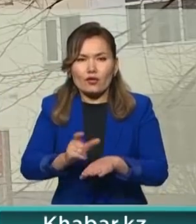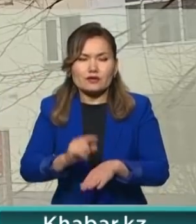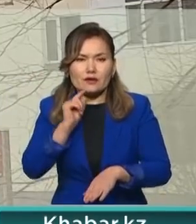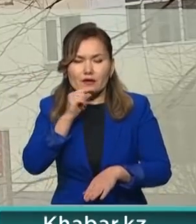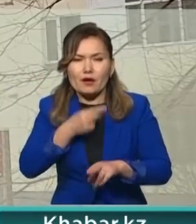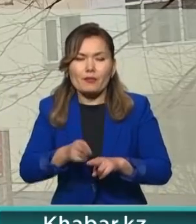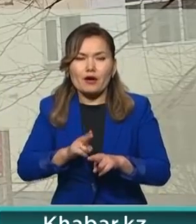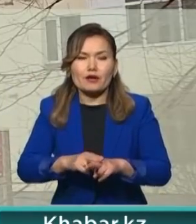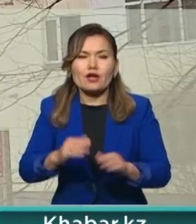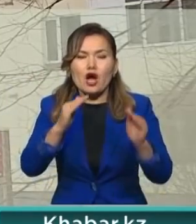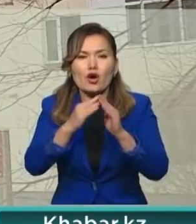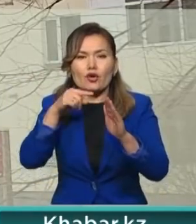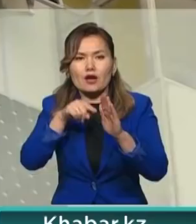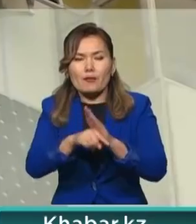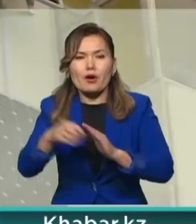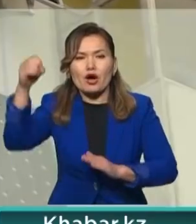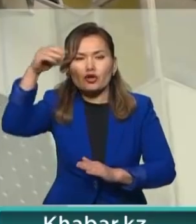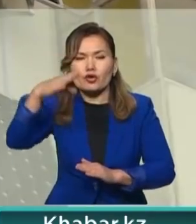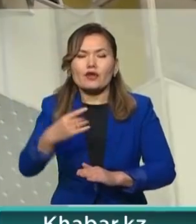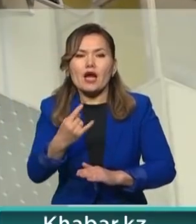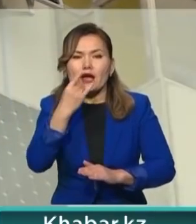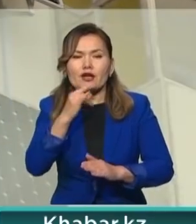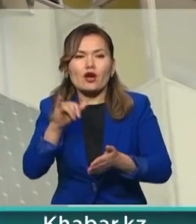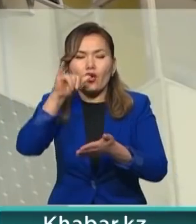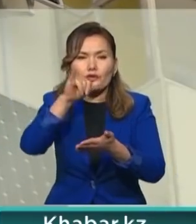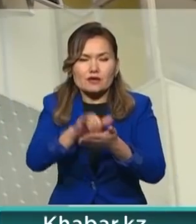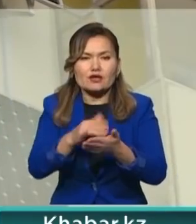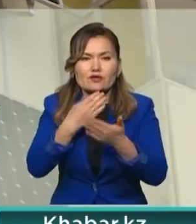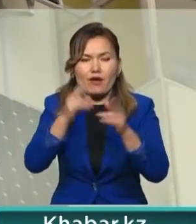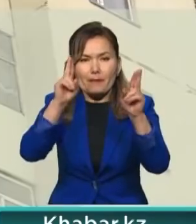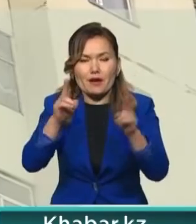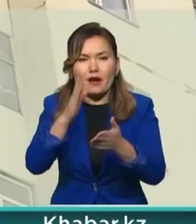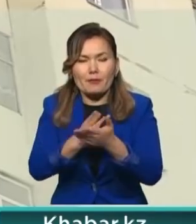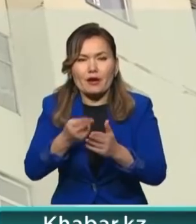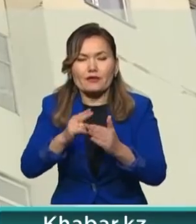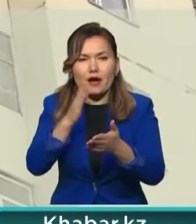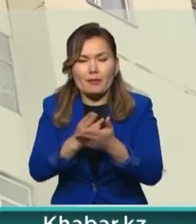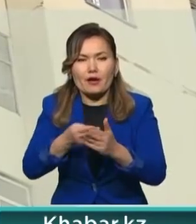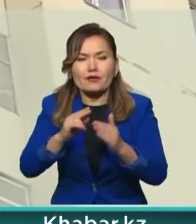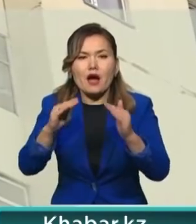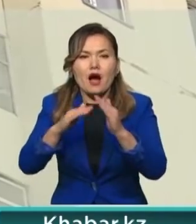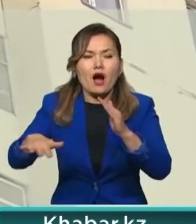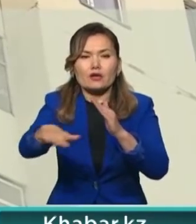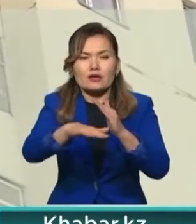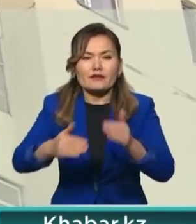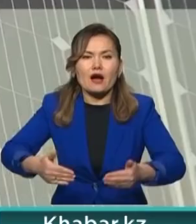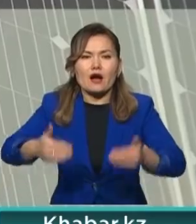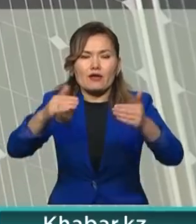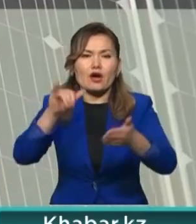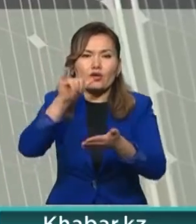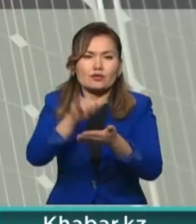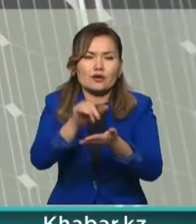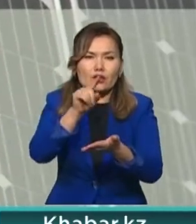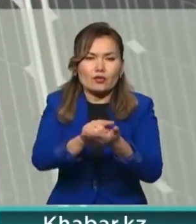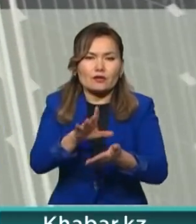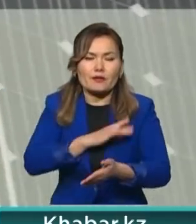қабатты тұрғын үйге күн батареясын орнатудың өз тәртібі бар. Қондырғылар көше емес, аула жақтағы қабырғада болу керек. Көршілерден және пәтер иелері